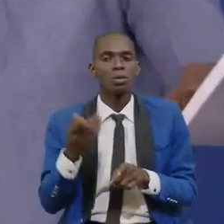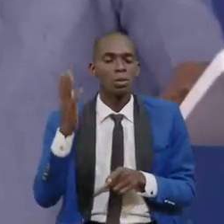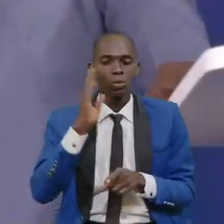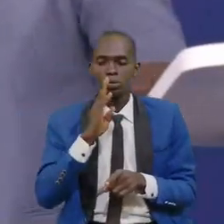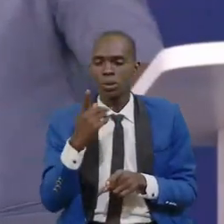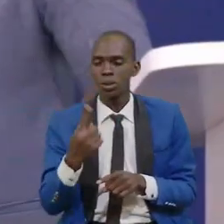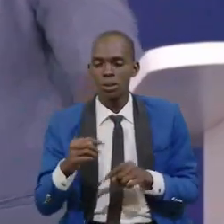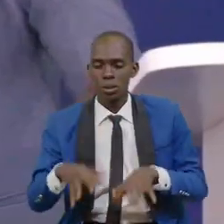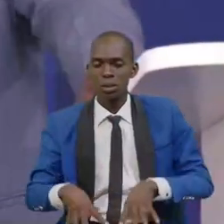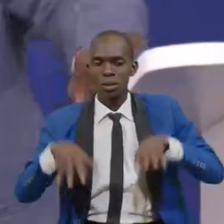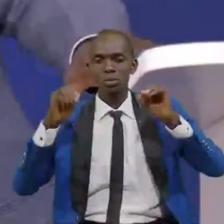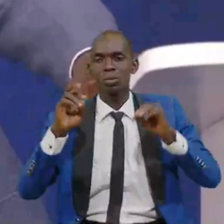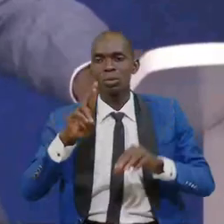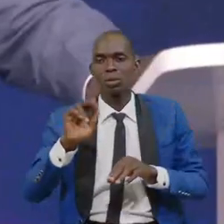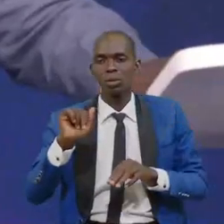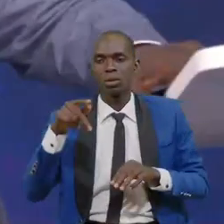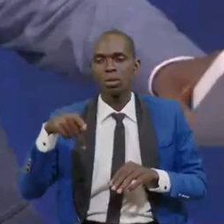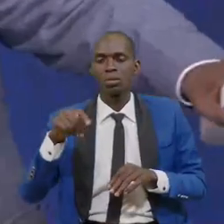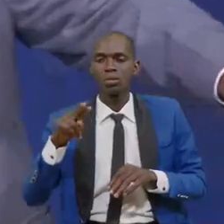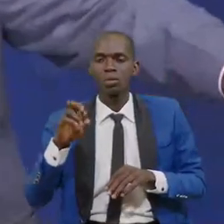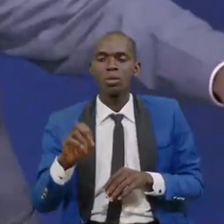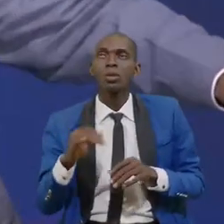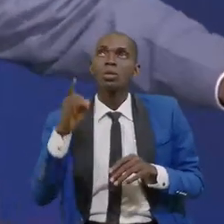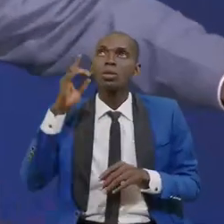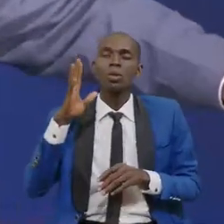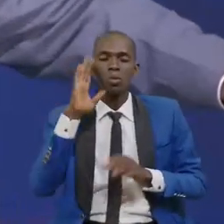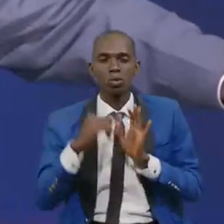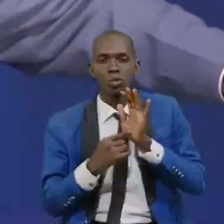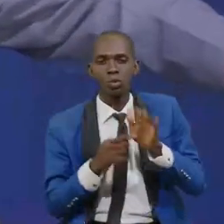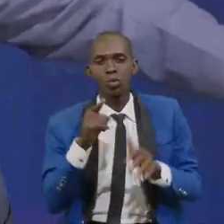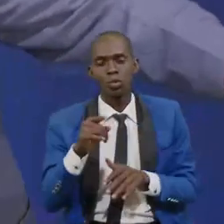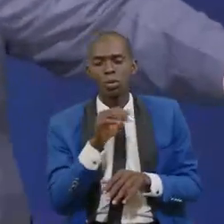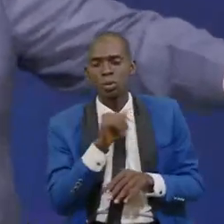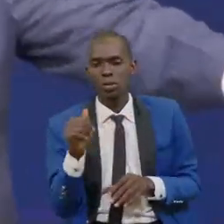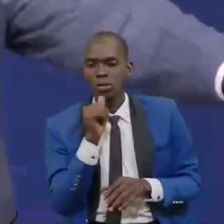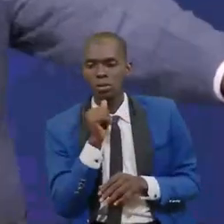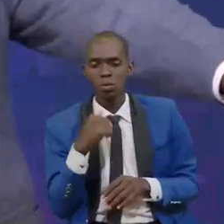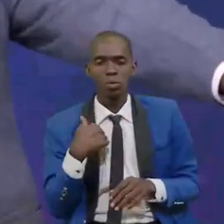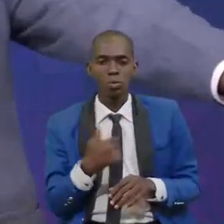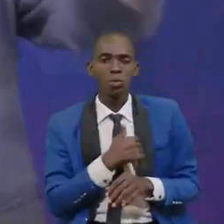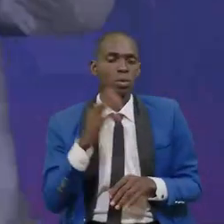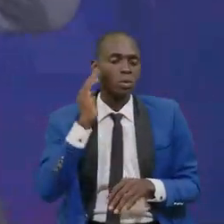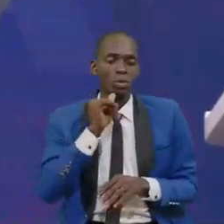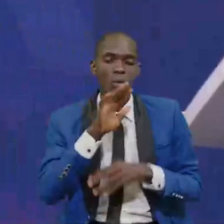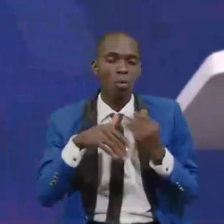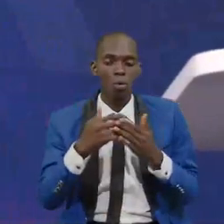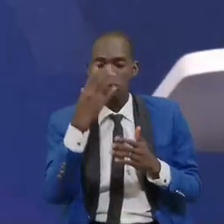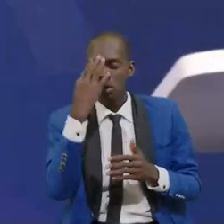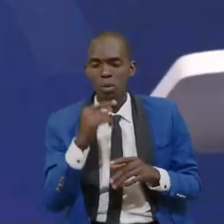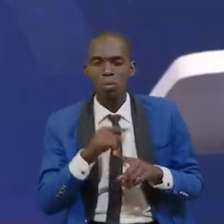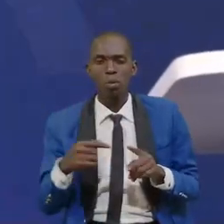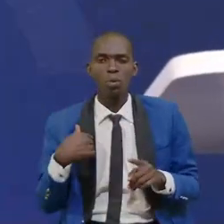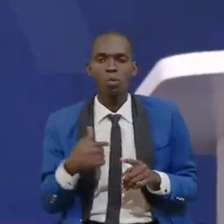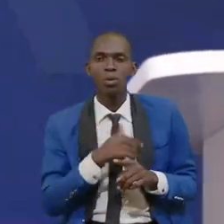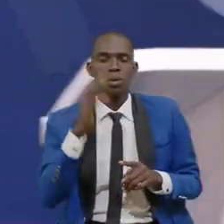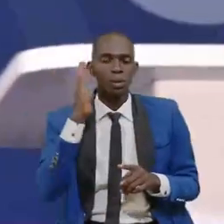l'enlèvement. Et quand il viendra, je vous montrerai un mystère. Nous ne mourrons pas tous, mais nous serons tous changés en